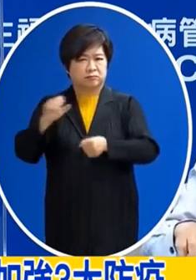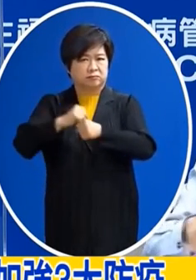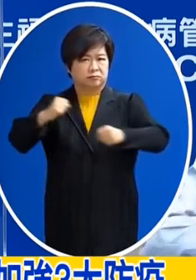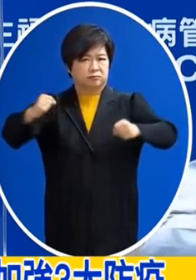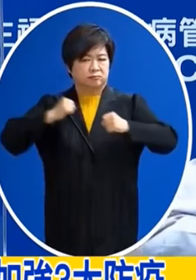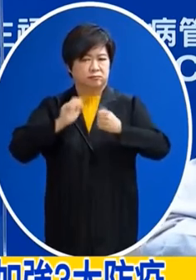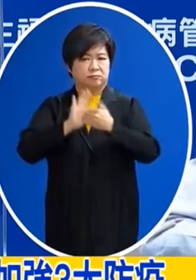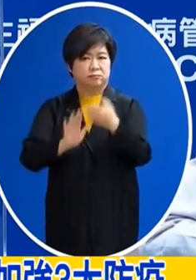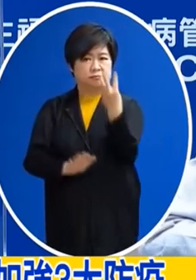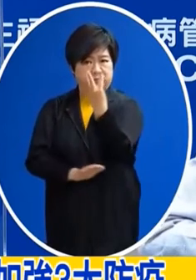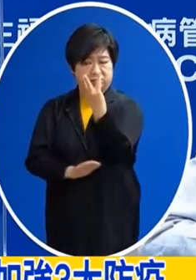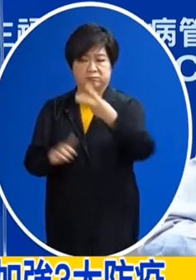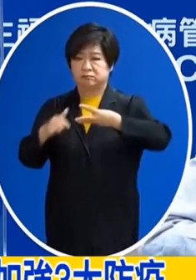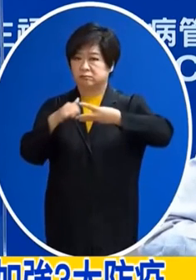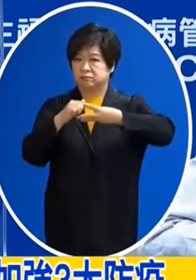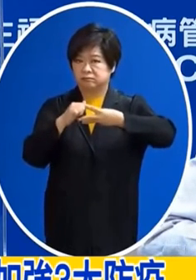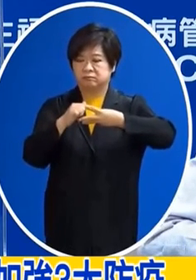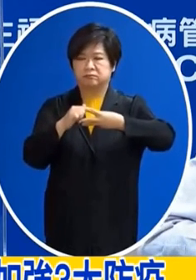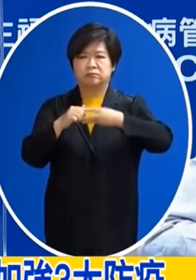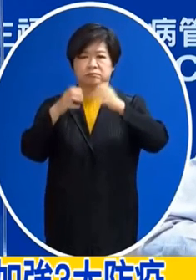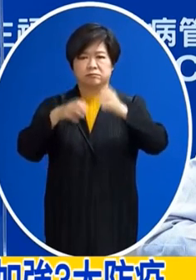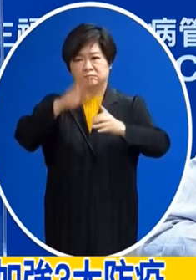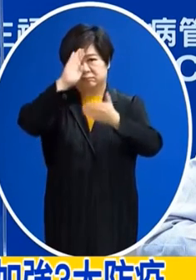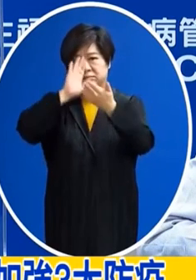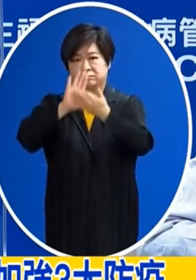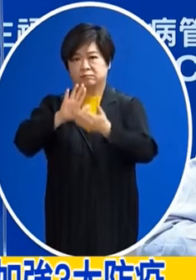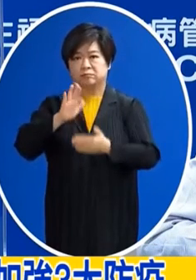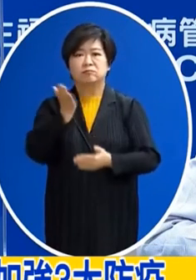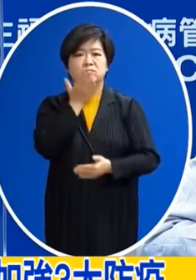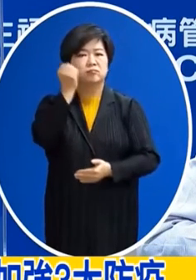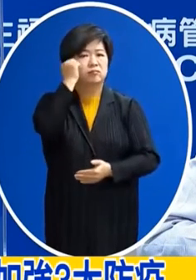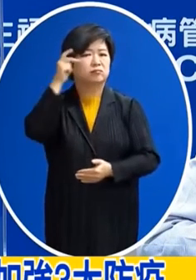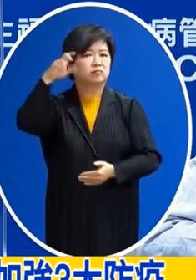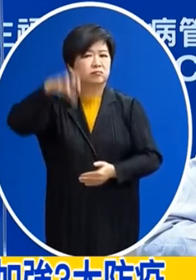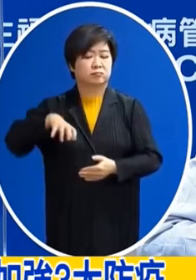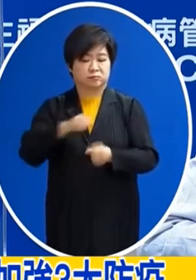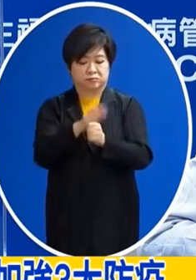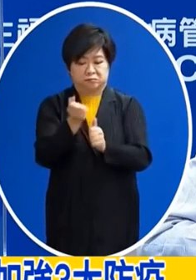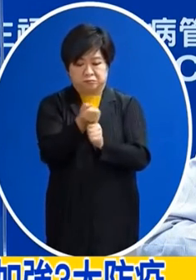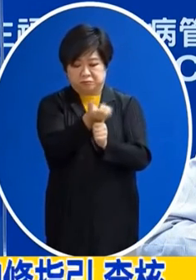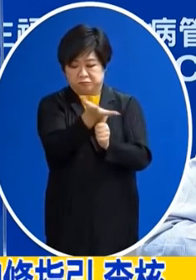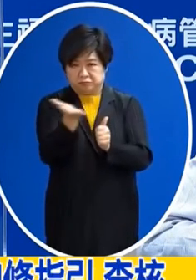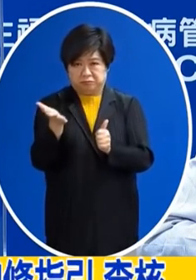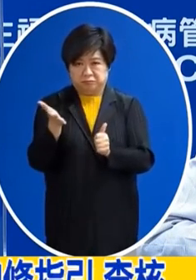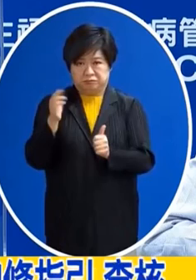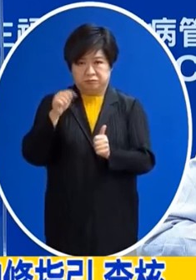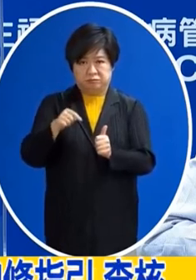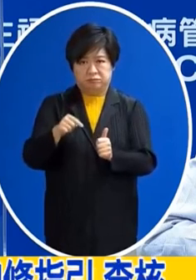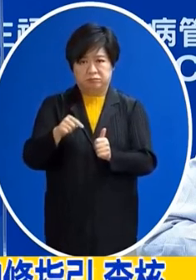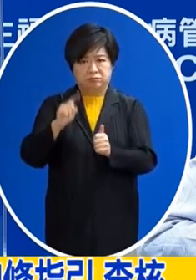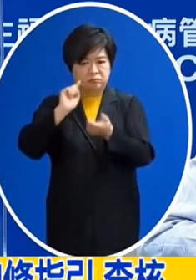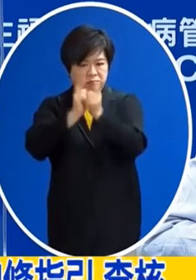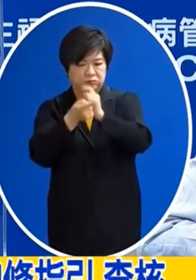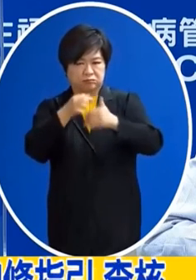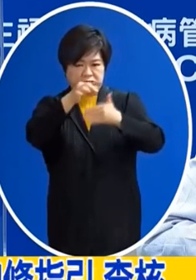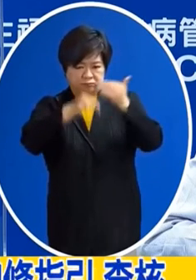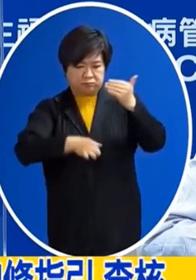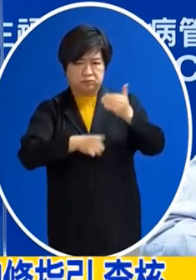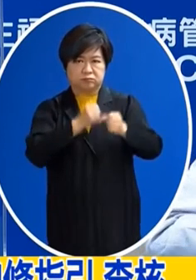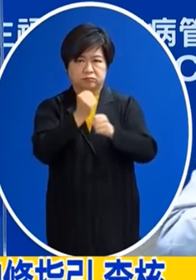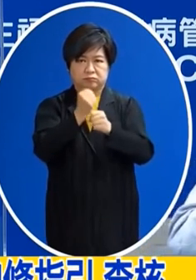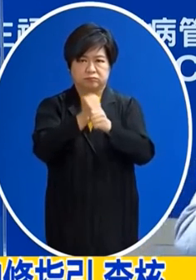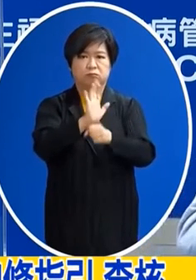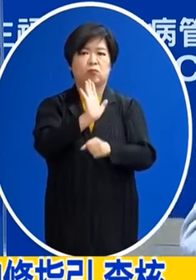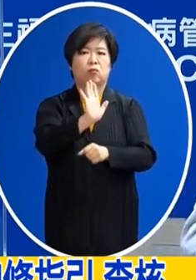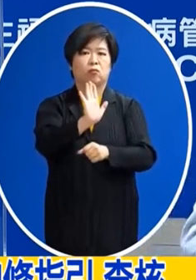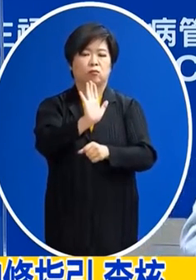为。第一个就是我们会建立所谓防疫旅宿疑似 COVID-19 群聚事件的侦测应变作业所以我们